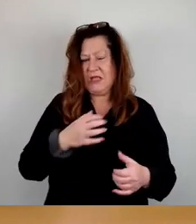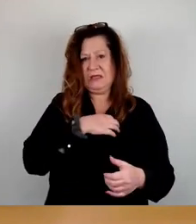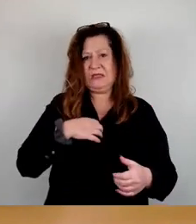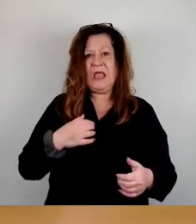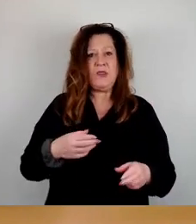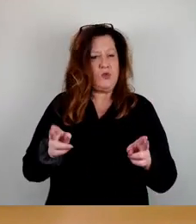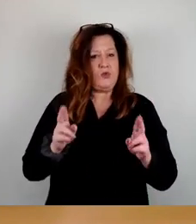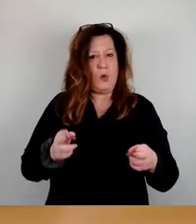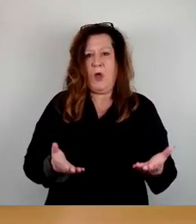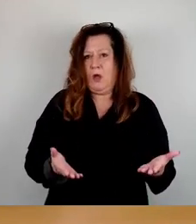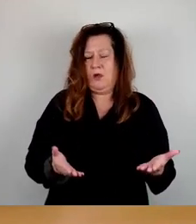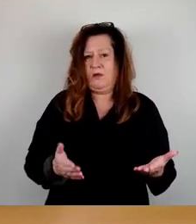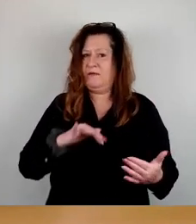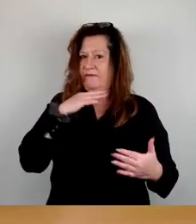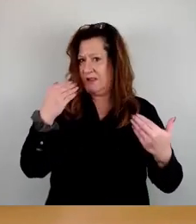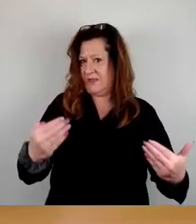Vielen Dank.